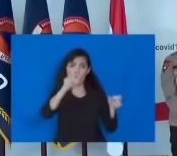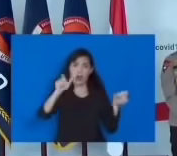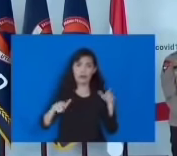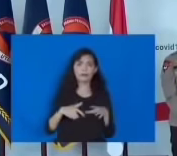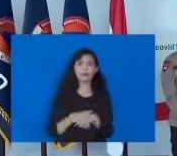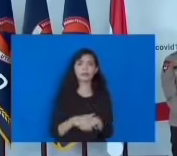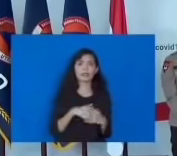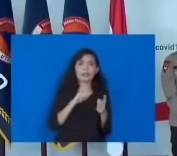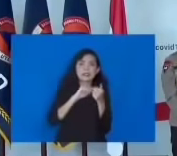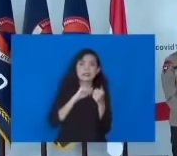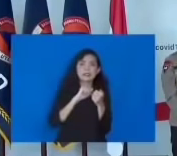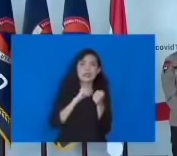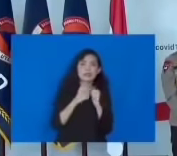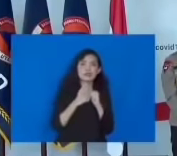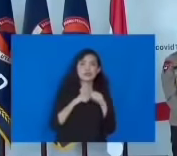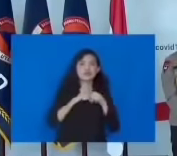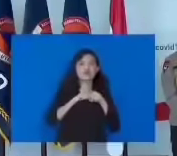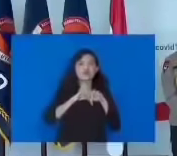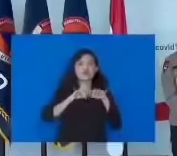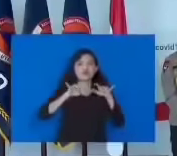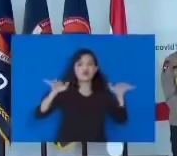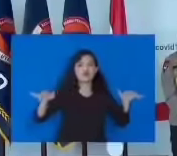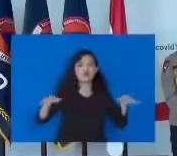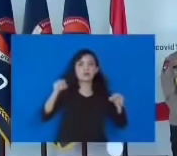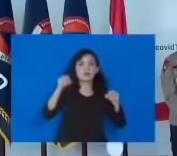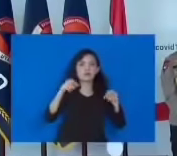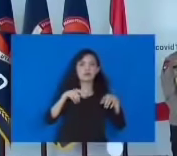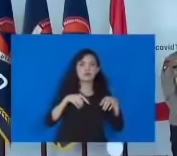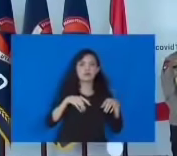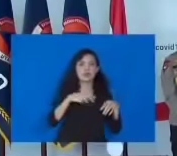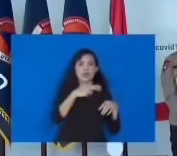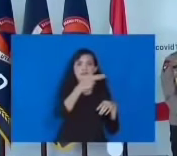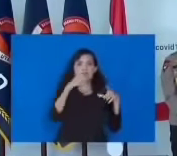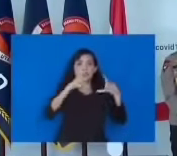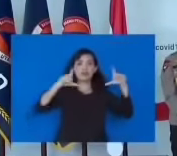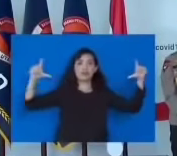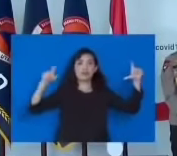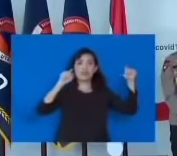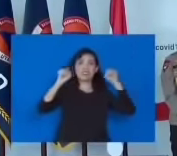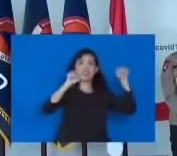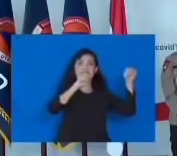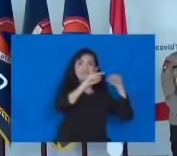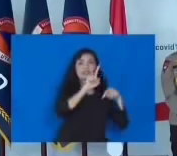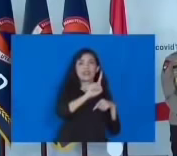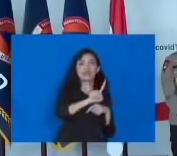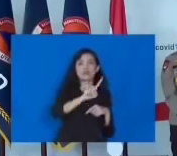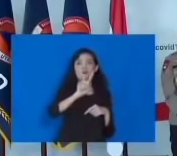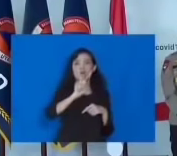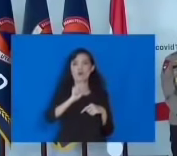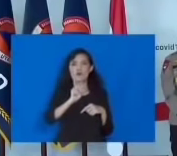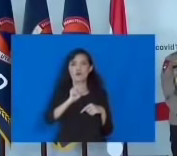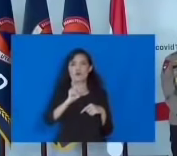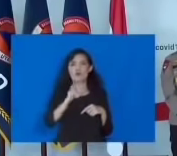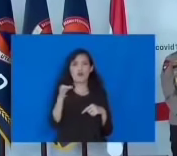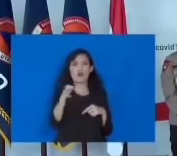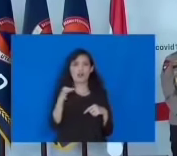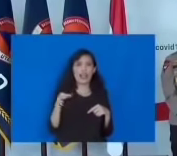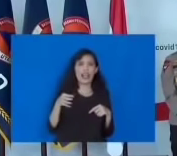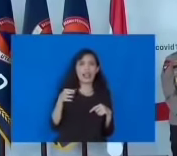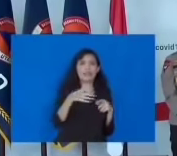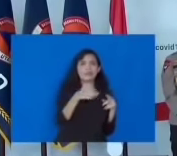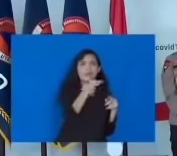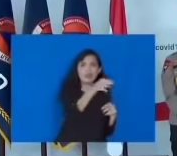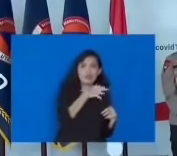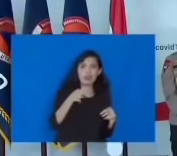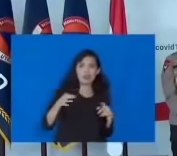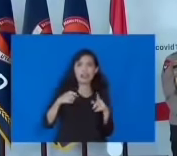kita dapatkan ini tersebar di 120 kabupaten kota. Kami melihat bahwa sebaran